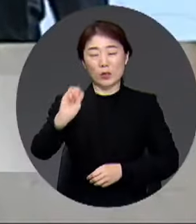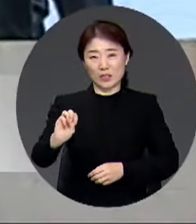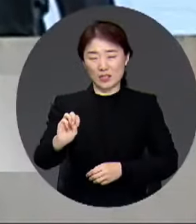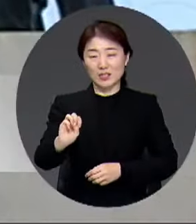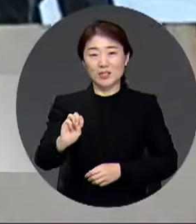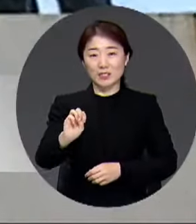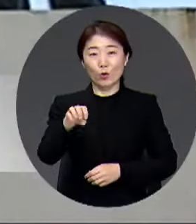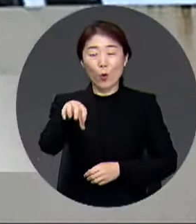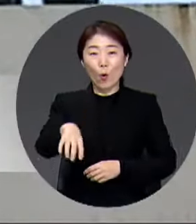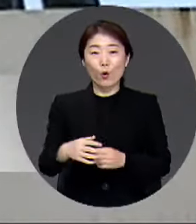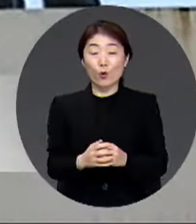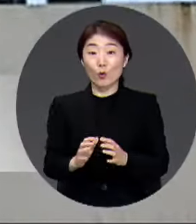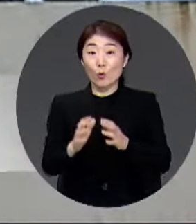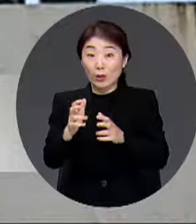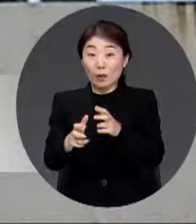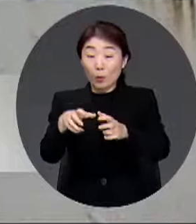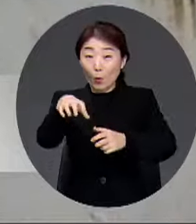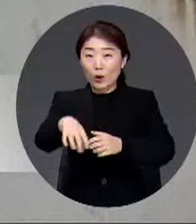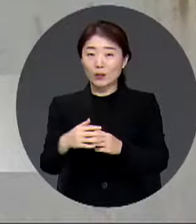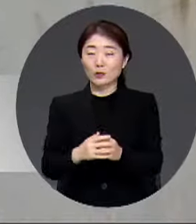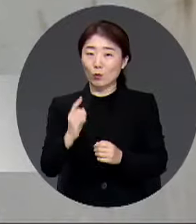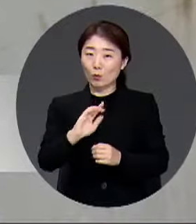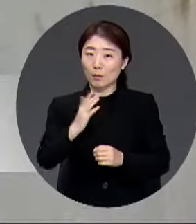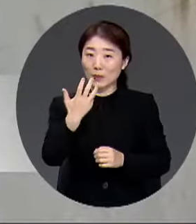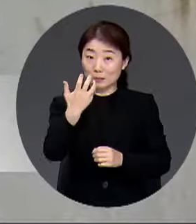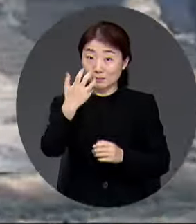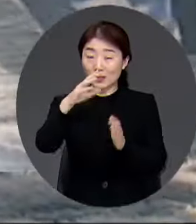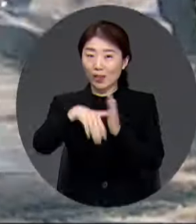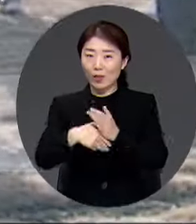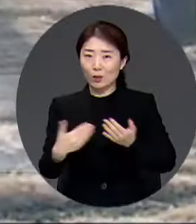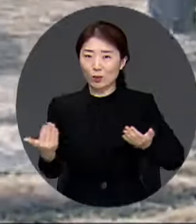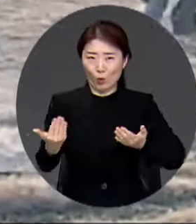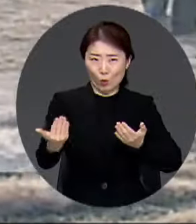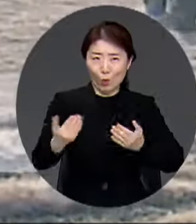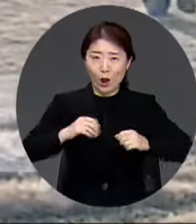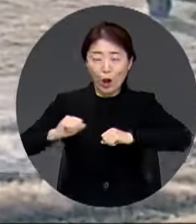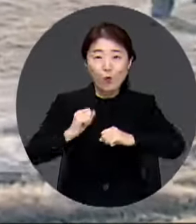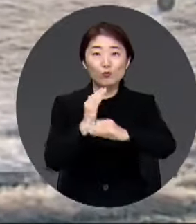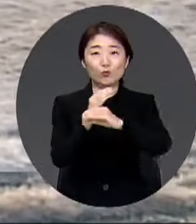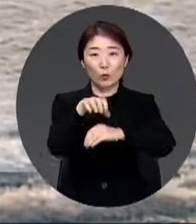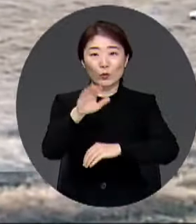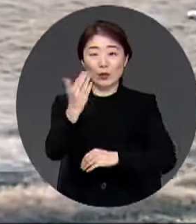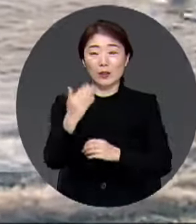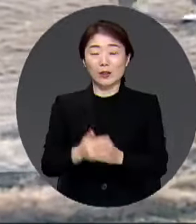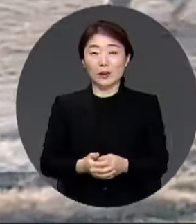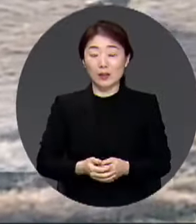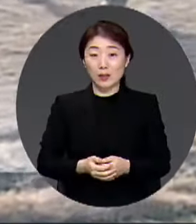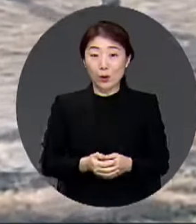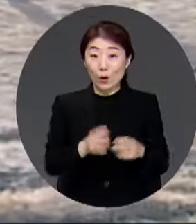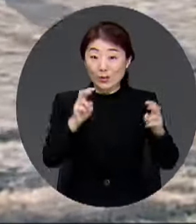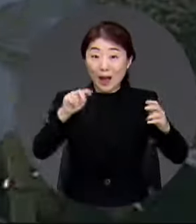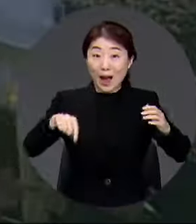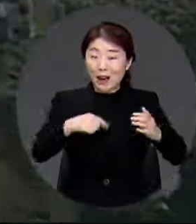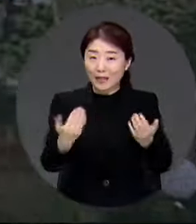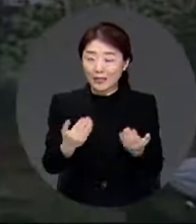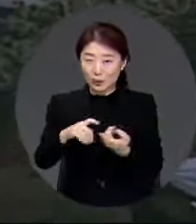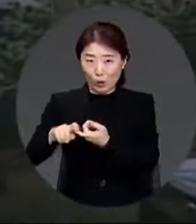창원 국가산단은 80년대 들어 노동운동의 중심이 됩니다. 기업체의 노동조합이